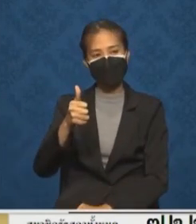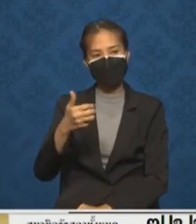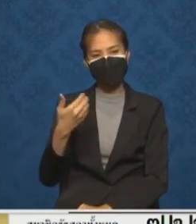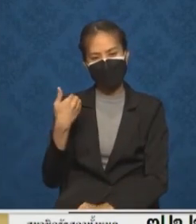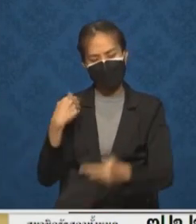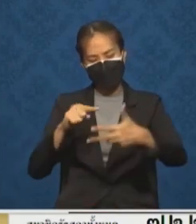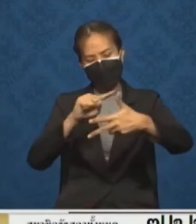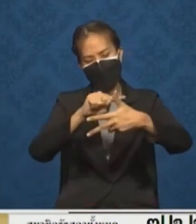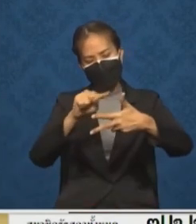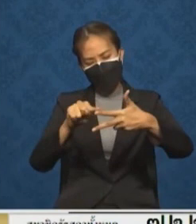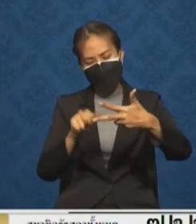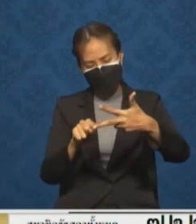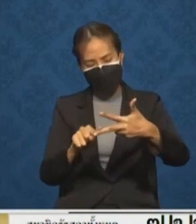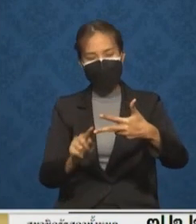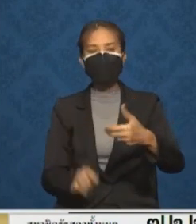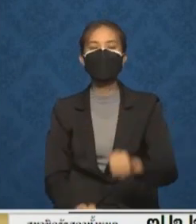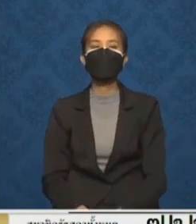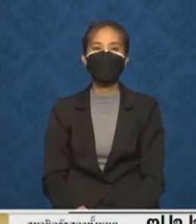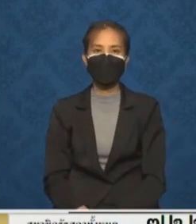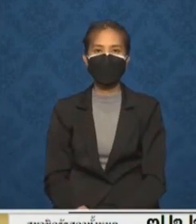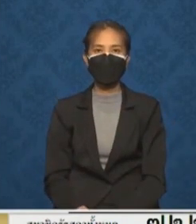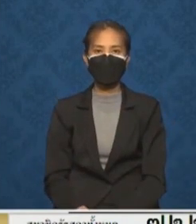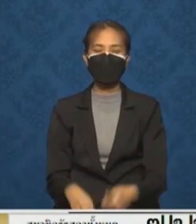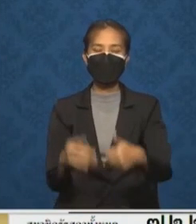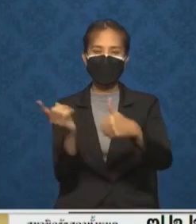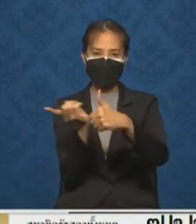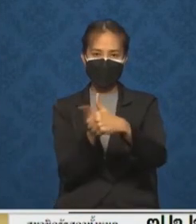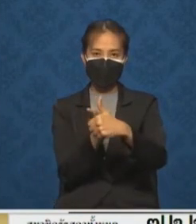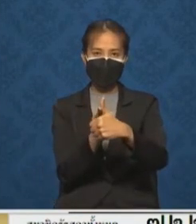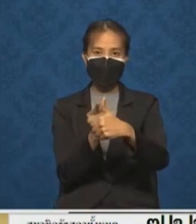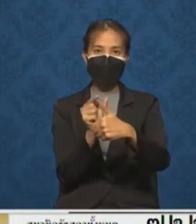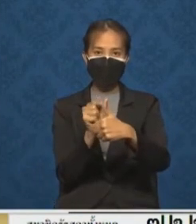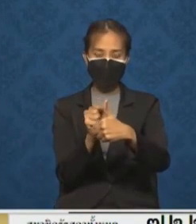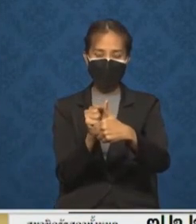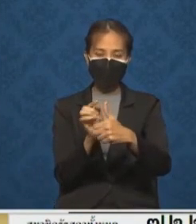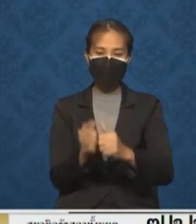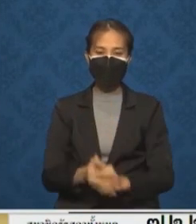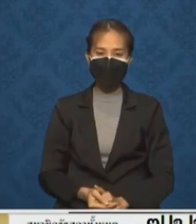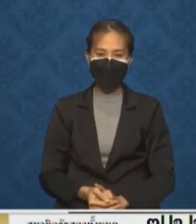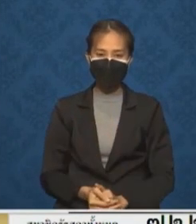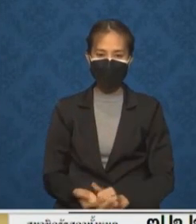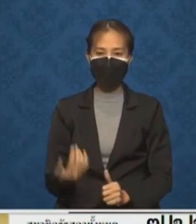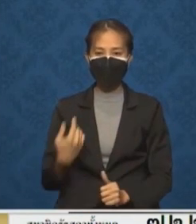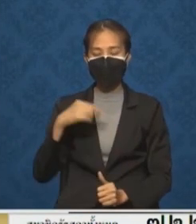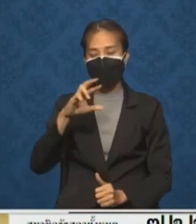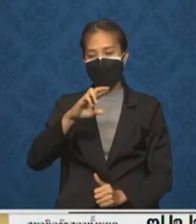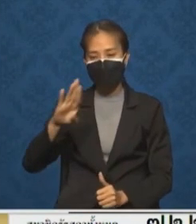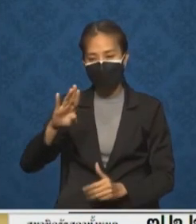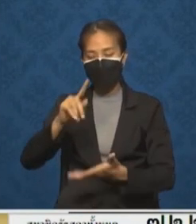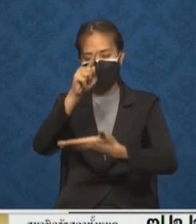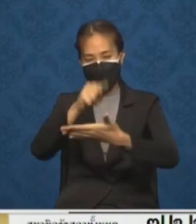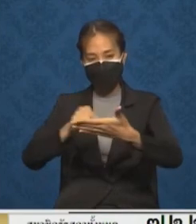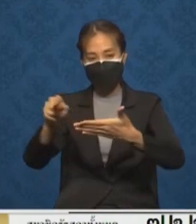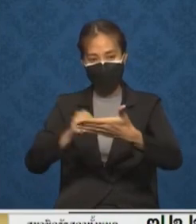3ประการเท่านั้นครับคือ1สามารถจัดระบบเลือกตั้ง